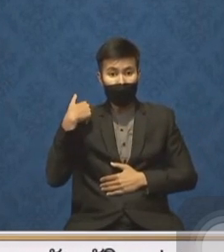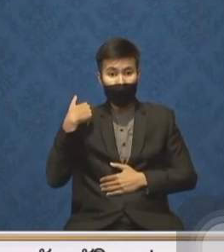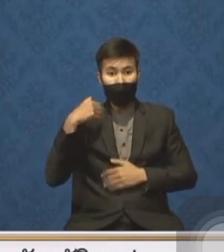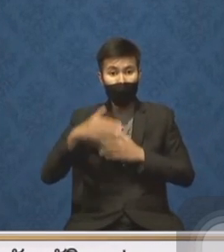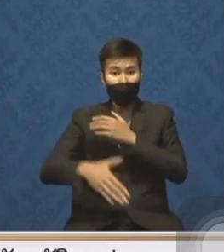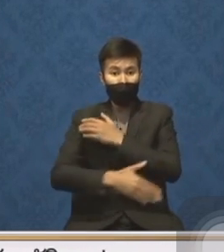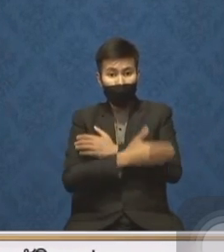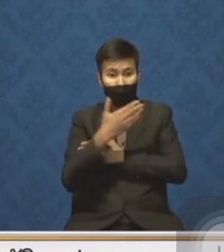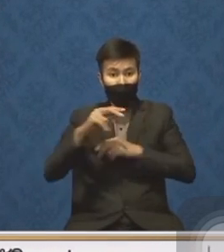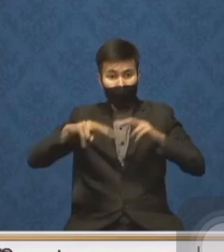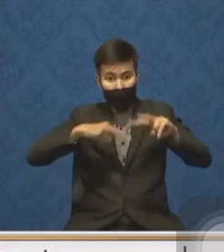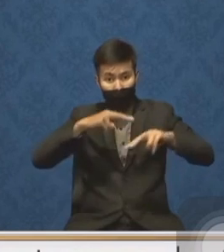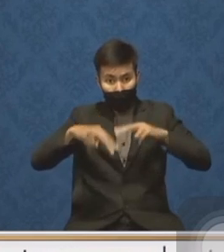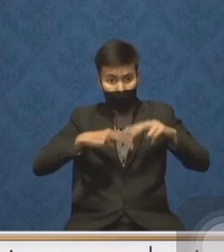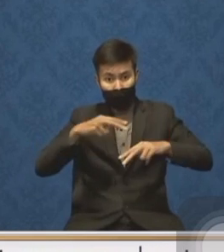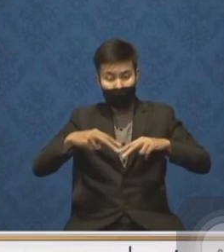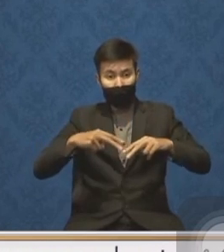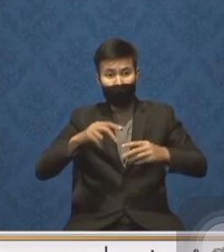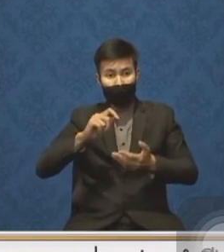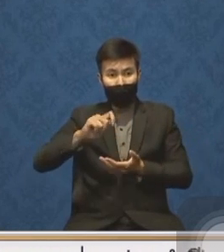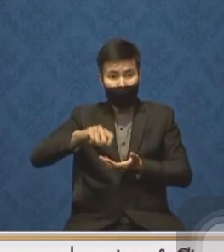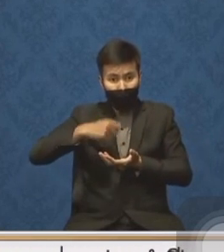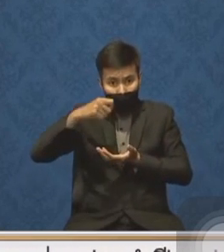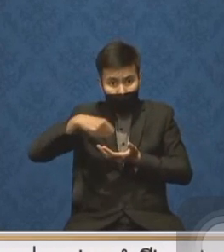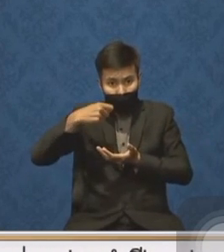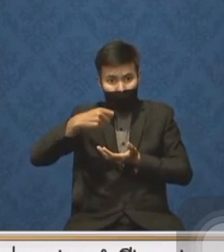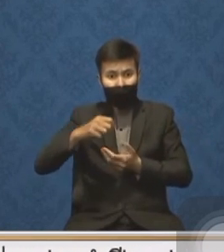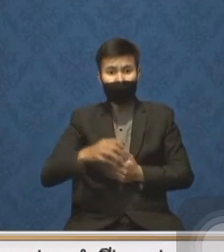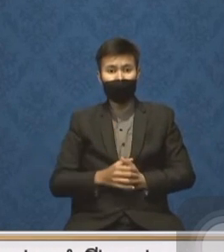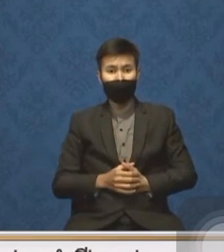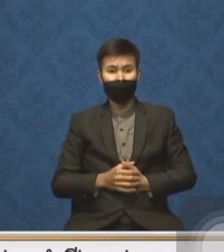าชีวิตและปากท้องของเขาได้อย่างดีนั้น